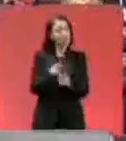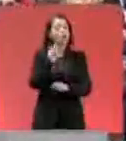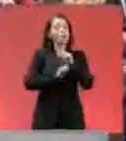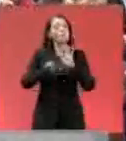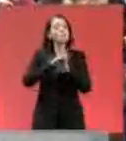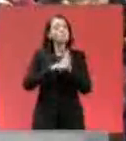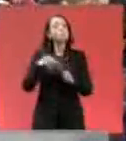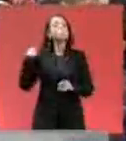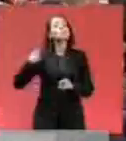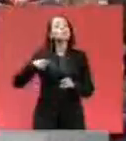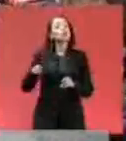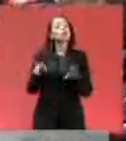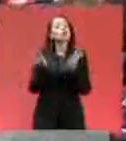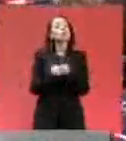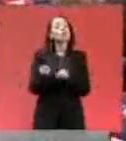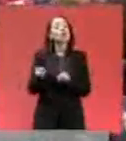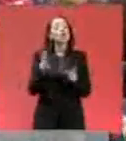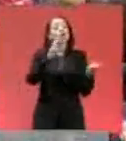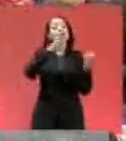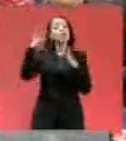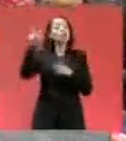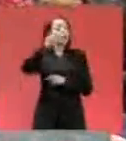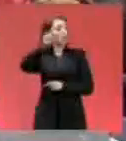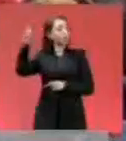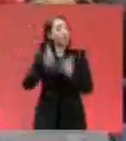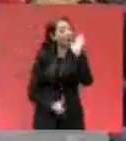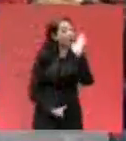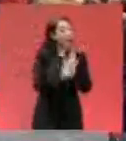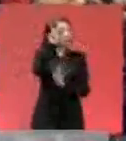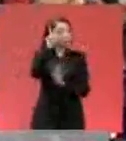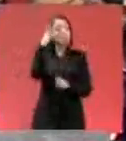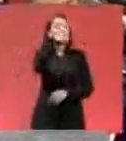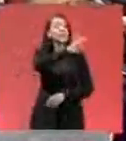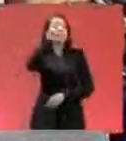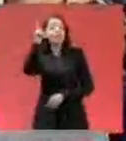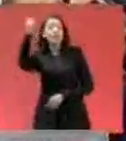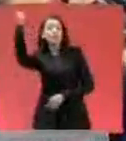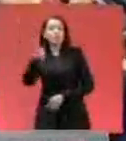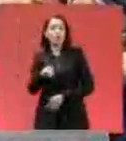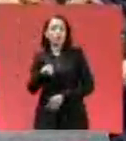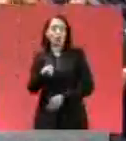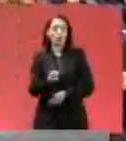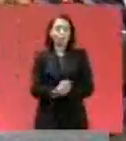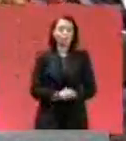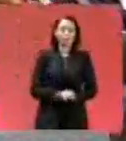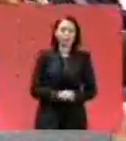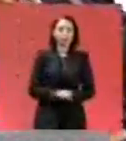πρόγραμμα δημοσίων επενδύσεων 133 εκατομμυρίων, δηλαδή αύξηση 51%.